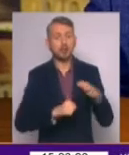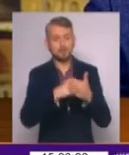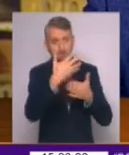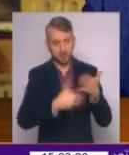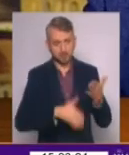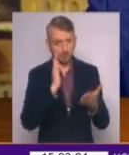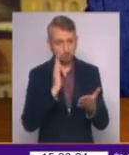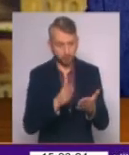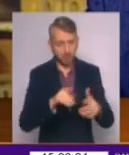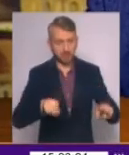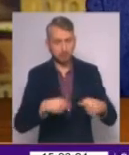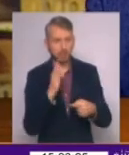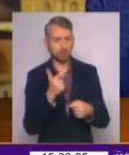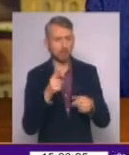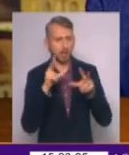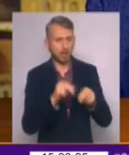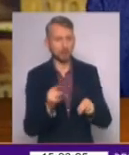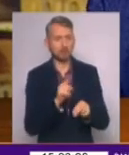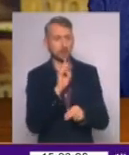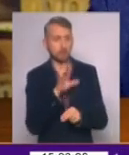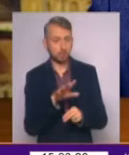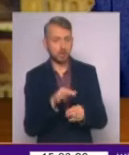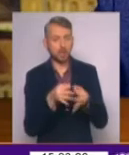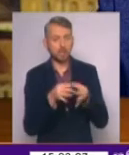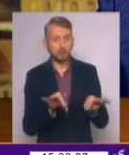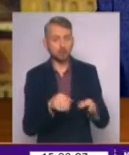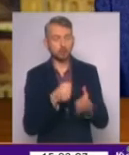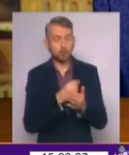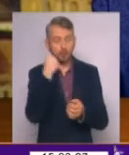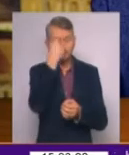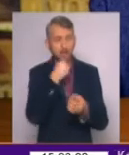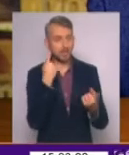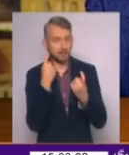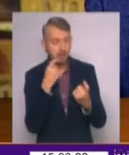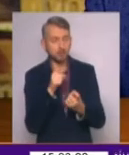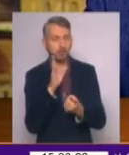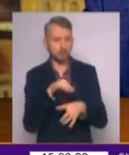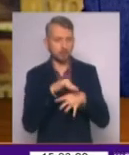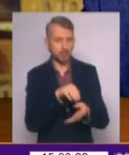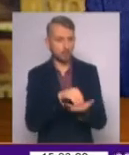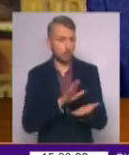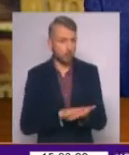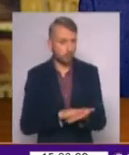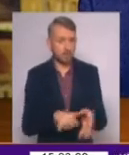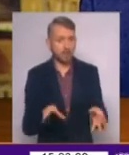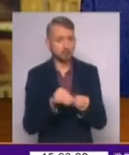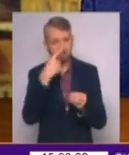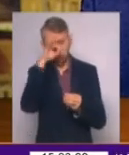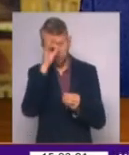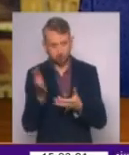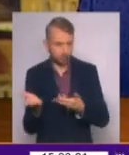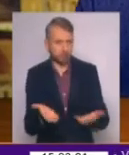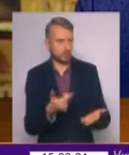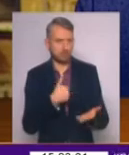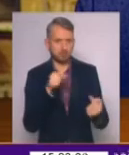буде гарантія, що не буде доступу до персональних даних і вони будуть вести облік разом з поліцією, будь ласка, ми це